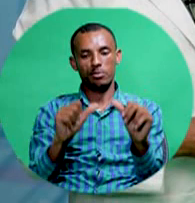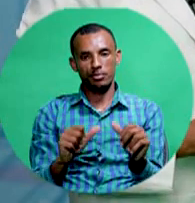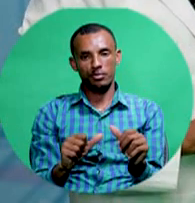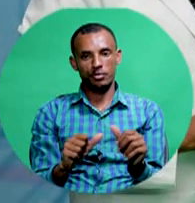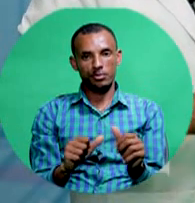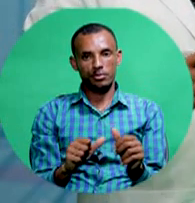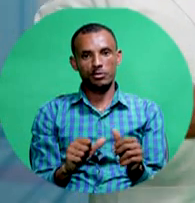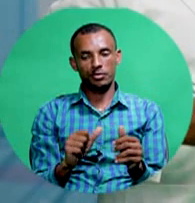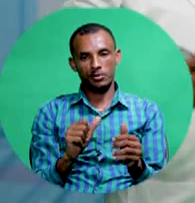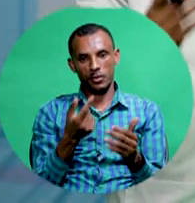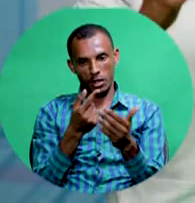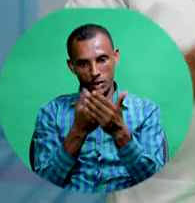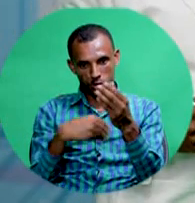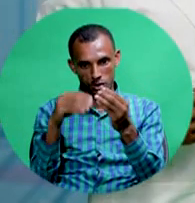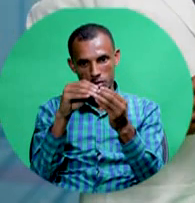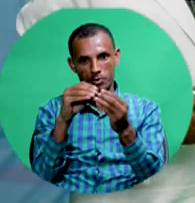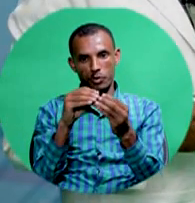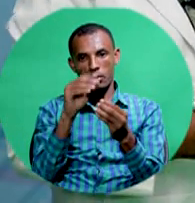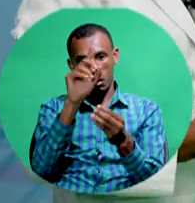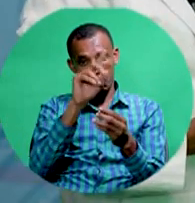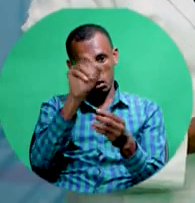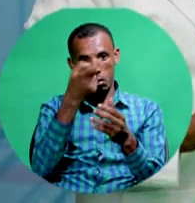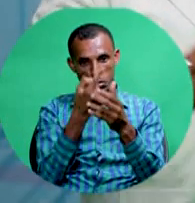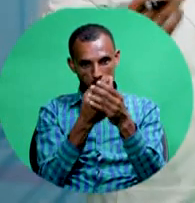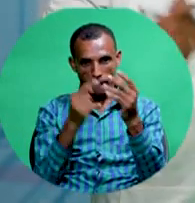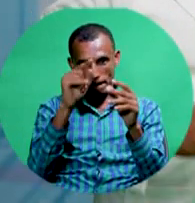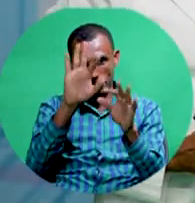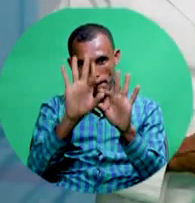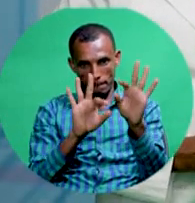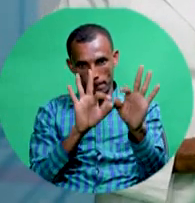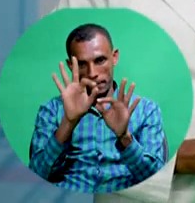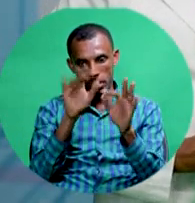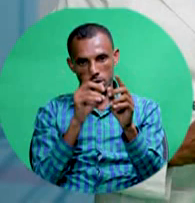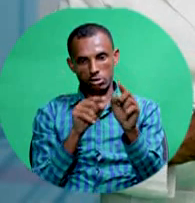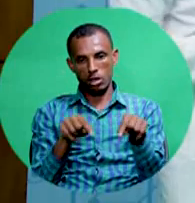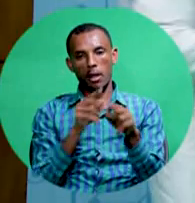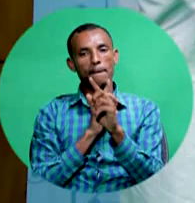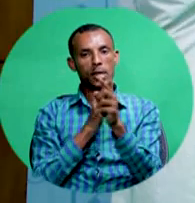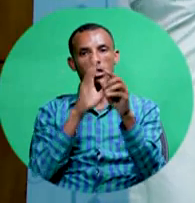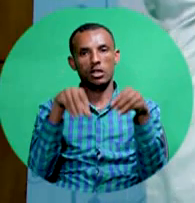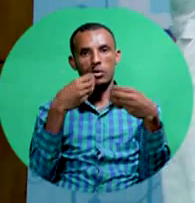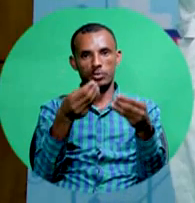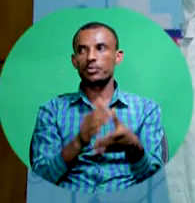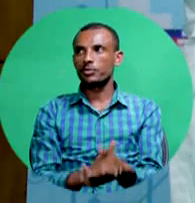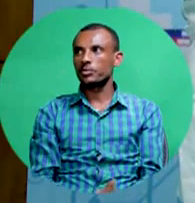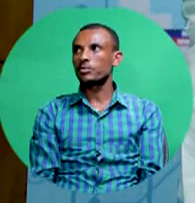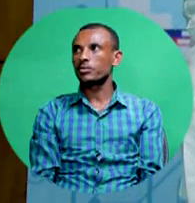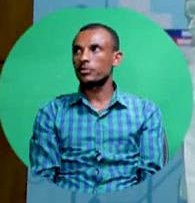እላለሁ ከዛው ውስጥ አንዱን ጥያቄ ብቻ መርጬ ለዛሬ ምላሹን እሰጣለሁ